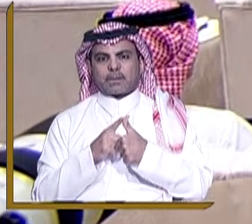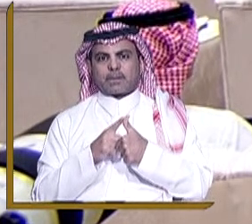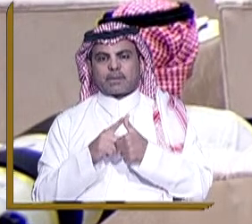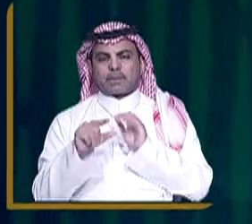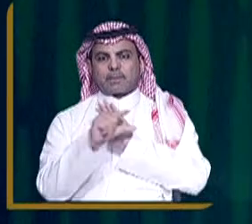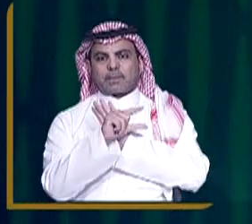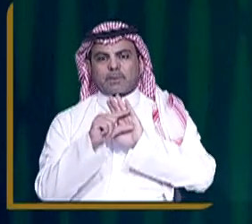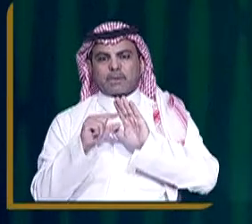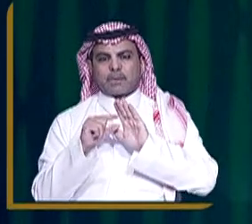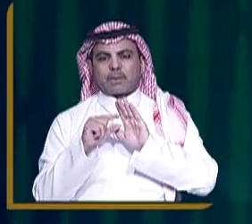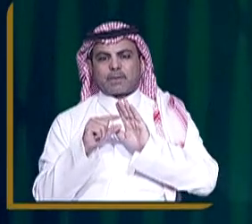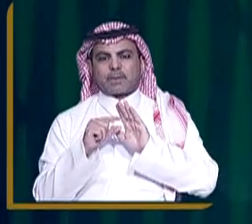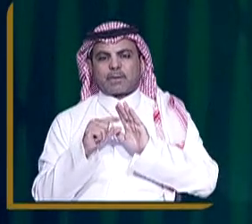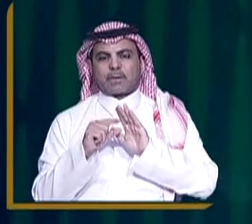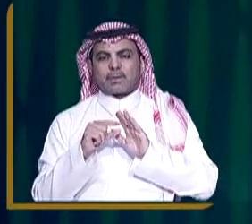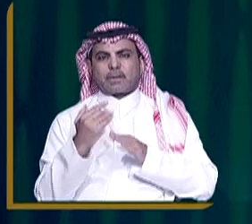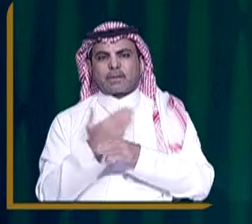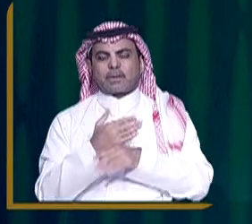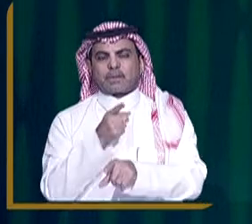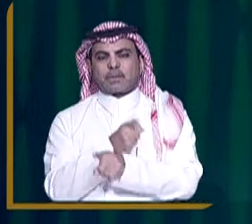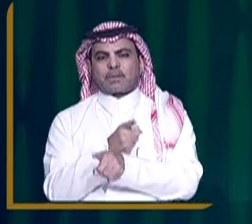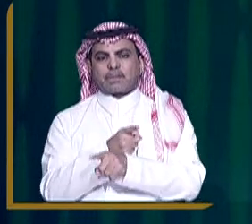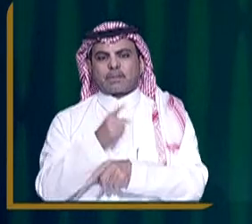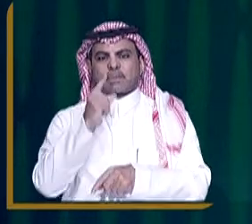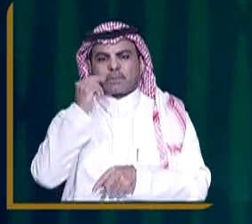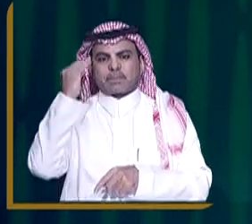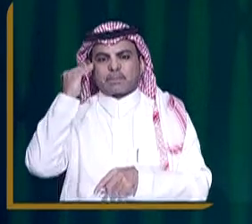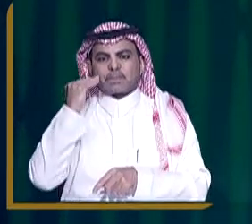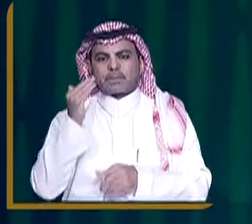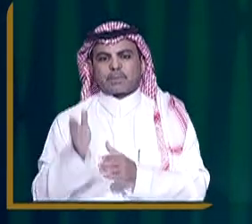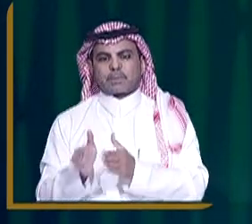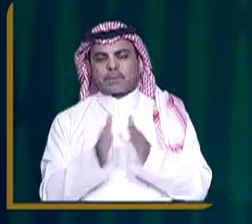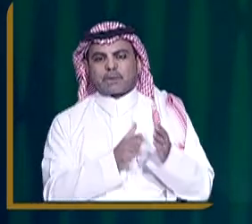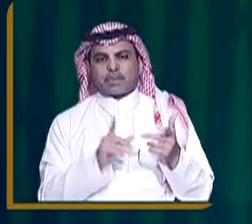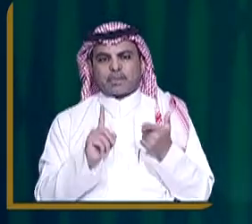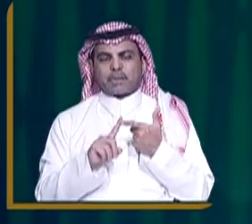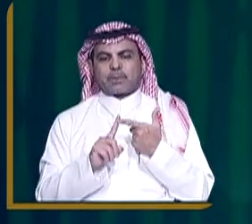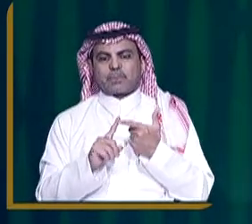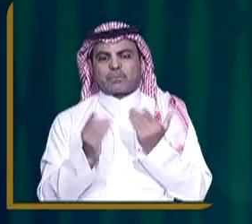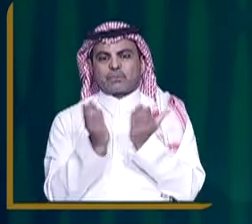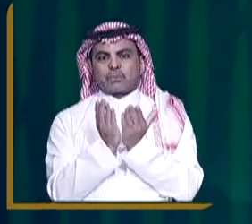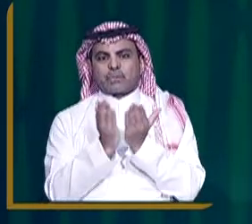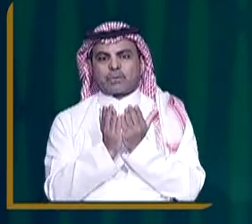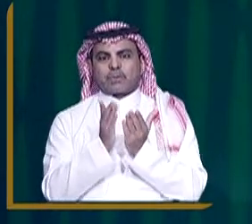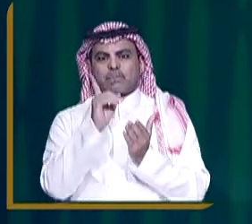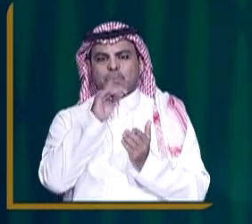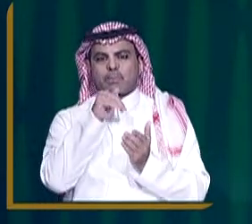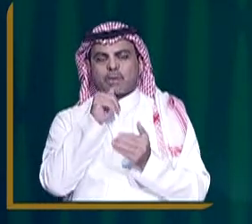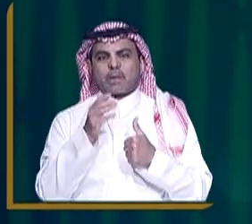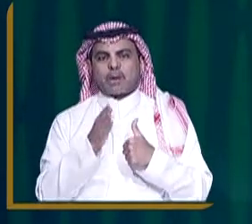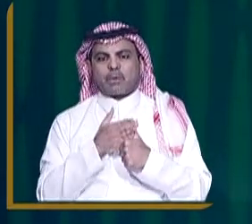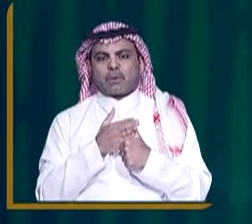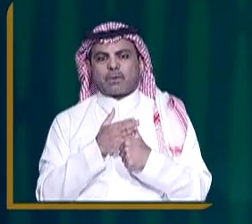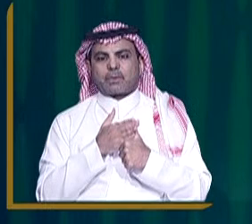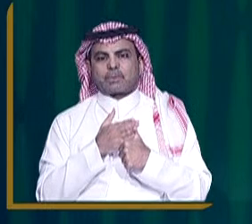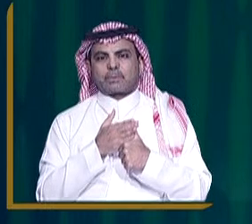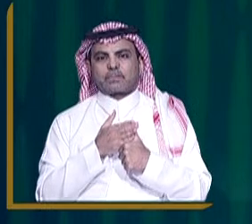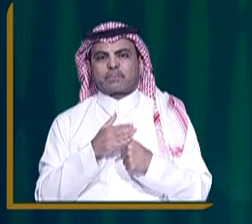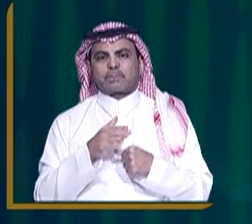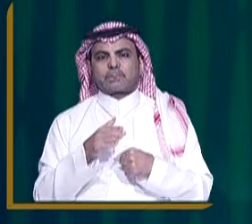متعلق بالمعلمين والمعلمات، والثاني متعلق بالطلاب وأولياء الأمور. السؤال